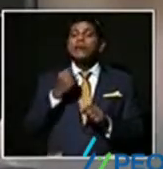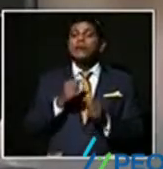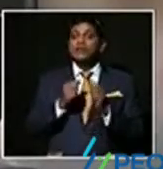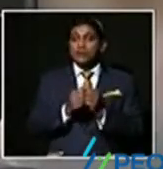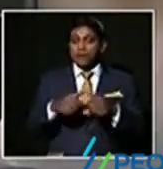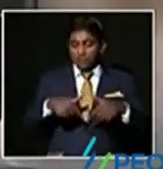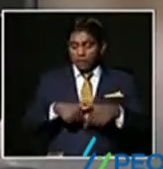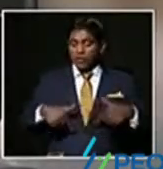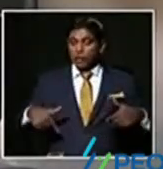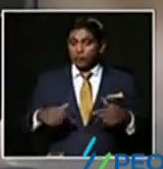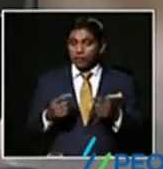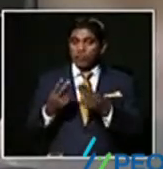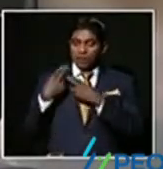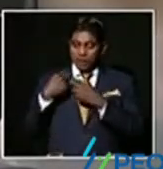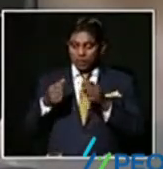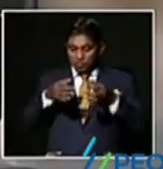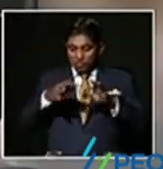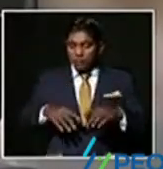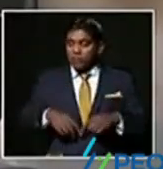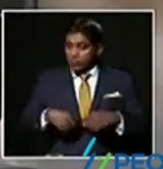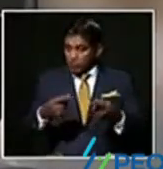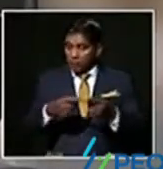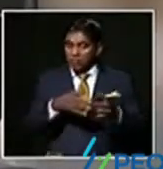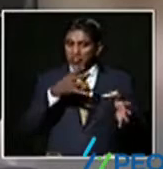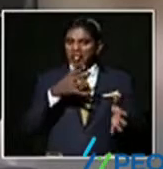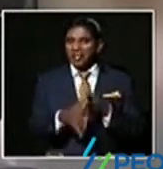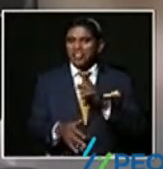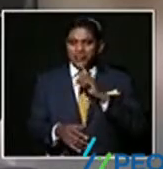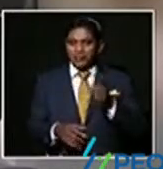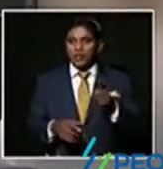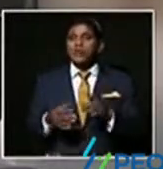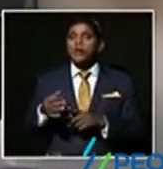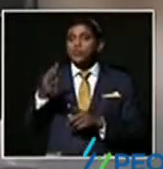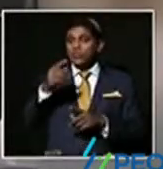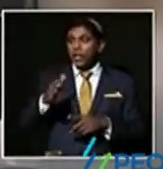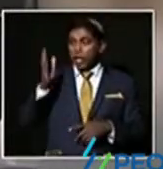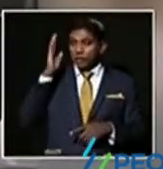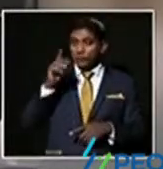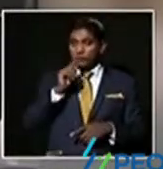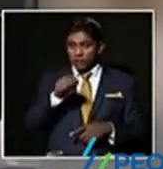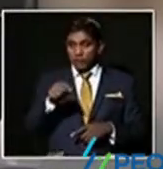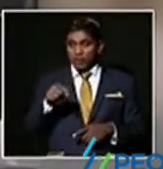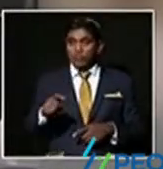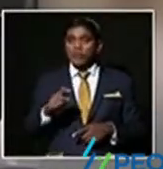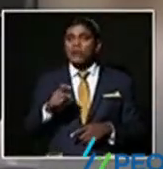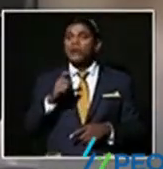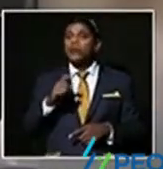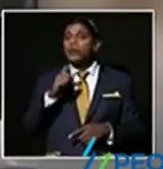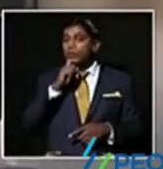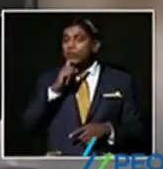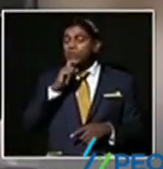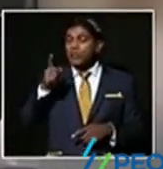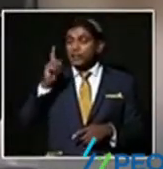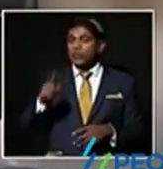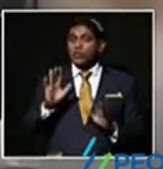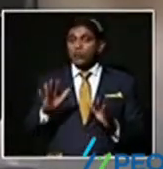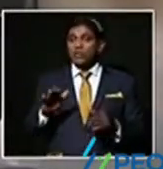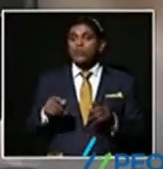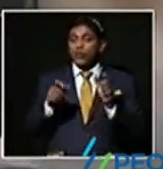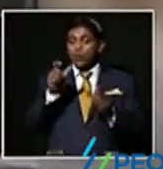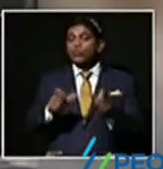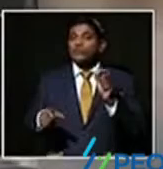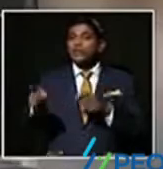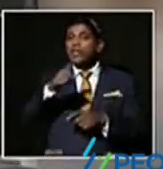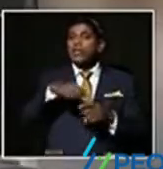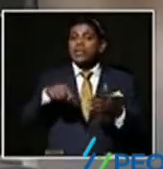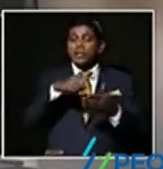වරදට මේ සභාපතිවරයා ඉවත් කිරීමට කවුරු හරි අතෝසෝනා නම් මේ අධිකරණයේ තීන්දුව කුමක් වුණත් මහජන අධිකරණයේ